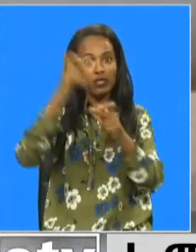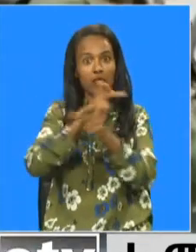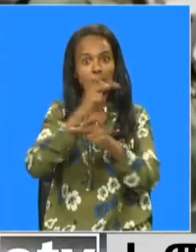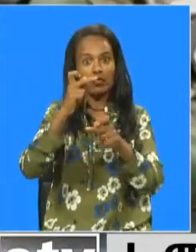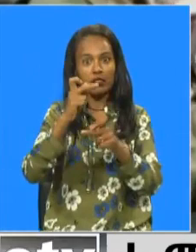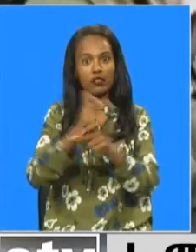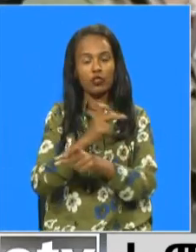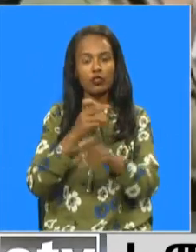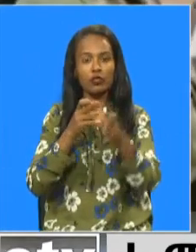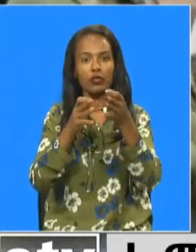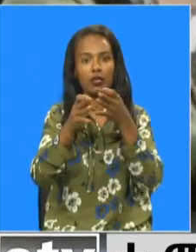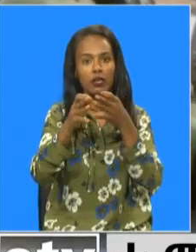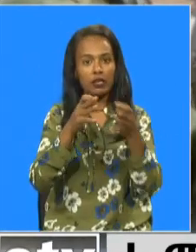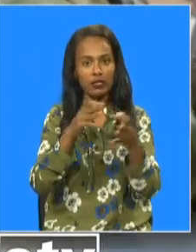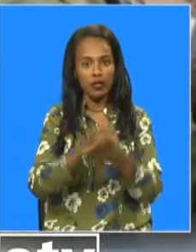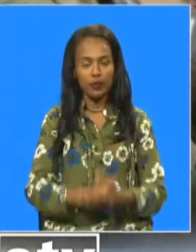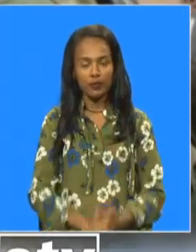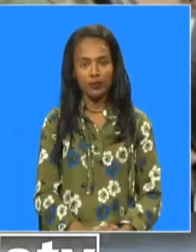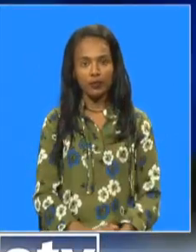ድርጅት ገለጸ።